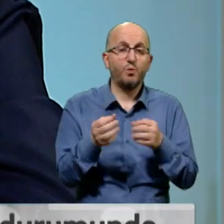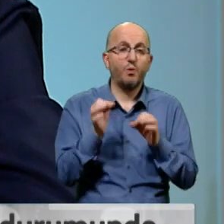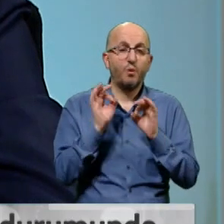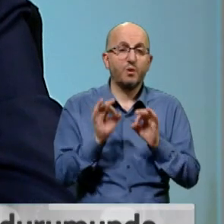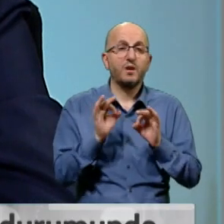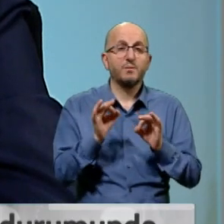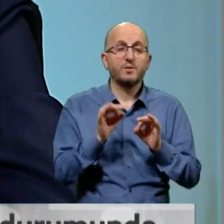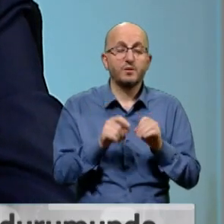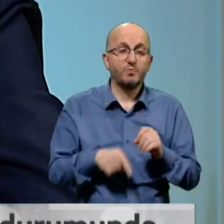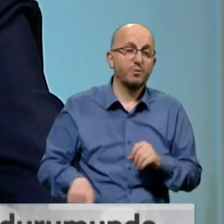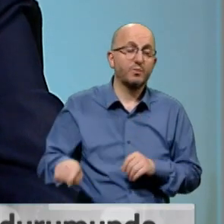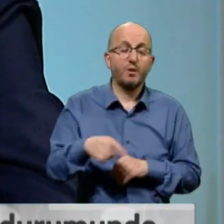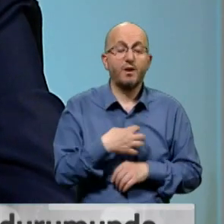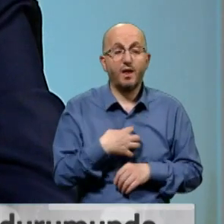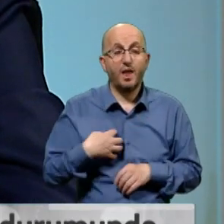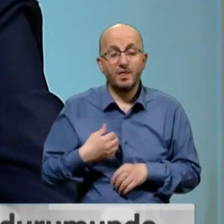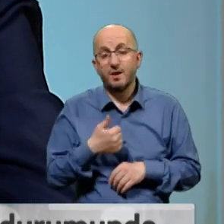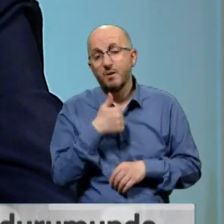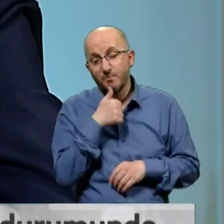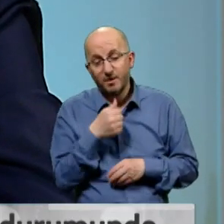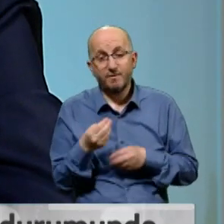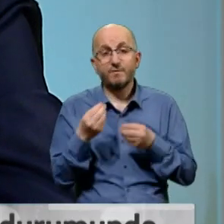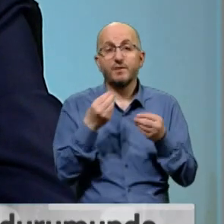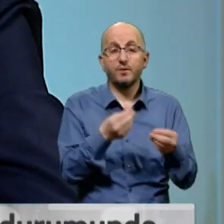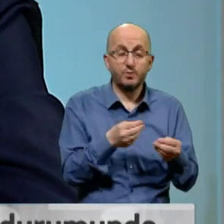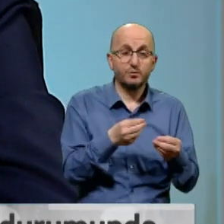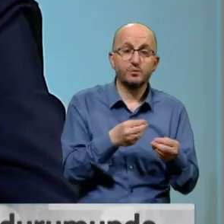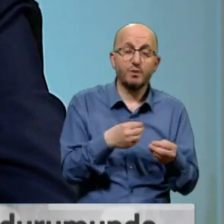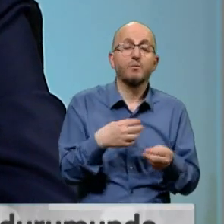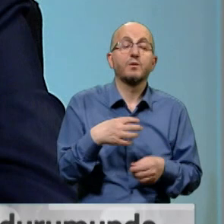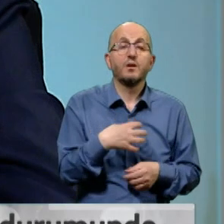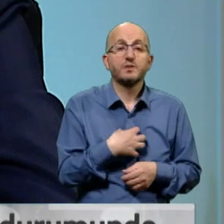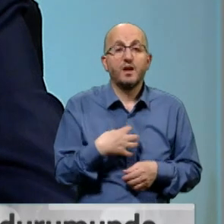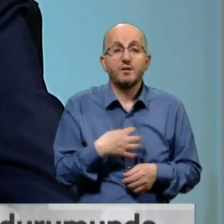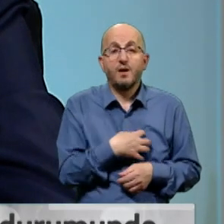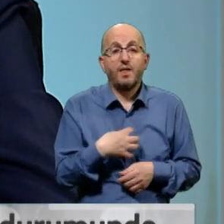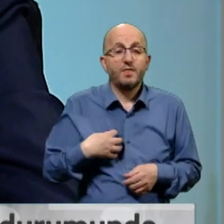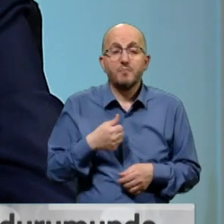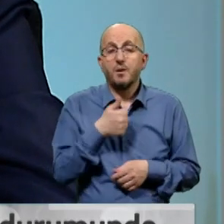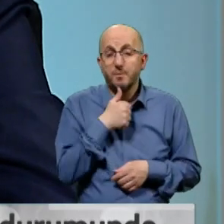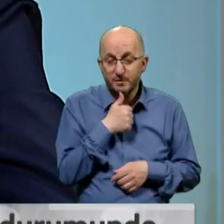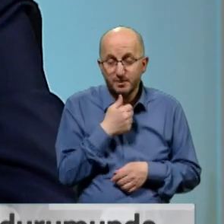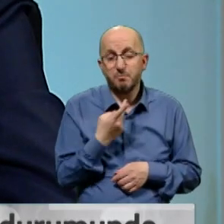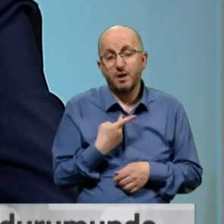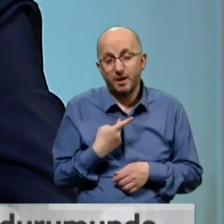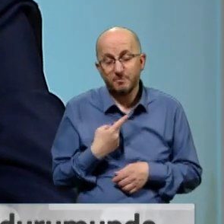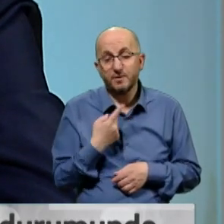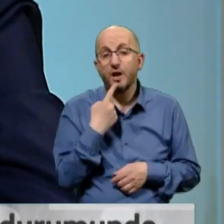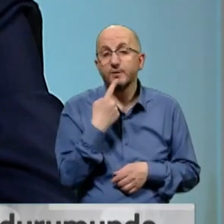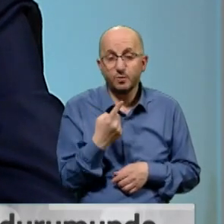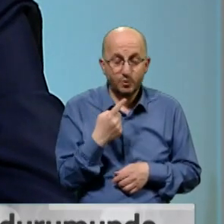örfte bunlar Anaya babaya veriliyorsa ana baba bunların sahibi oluyorsa yani ana baba diyorsa ki bunlar benimdir